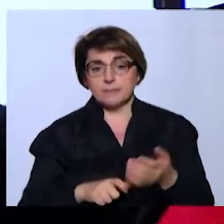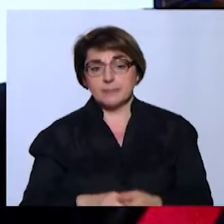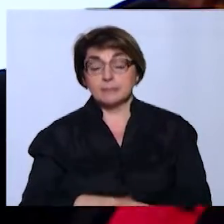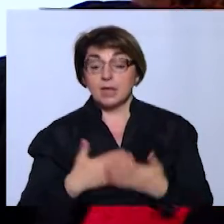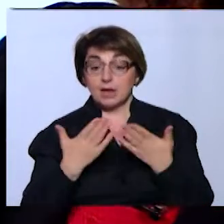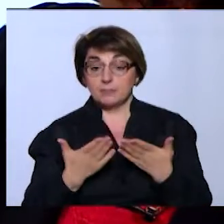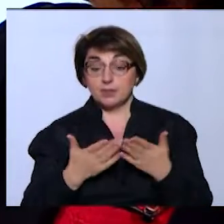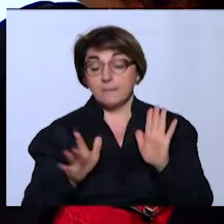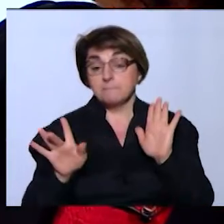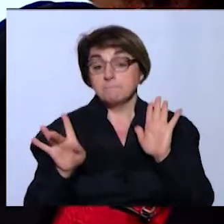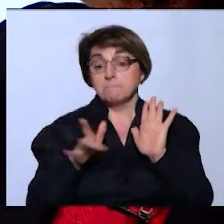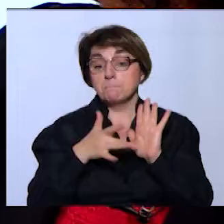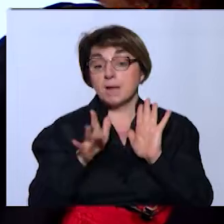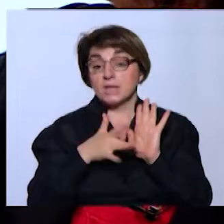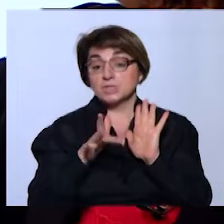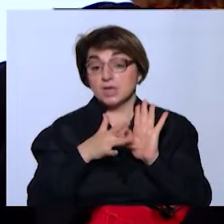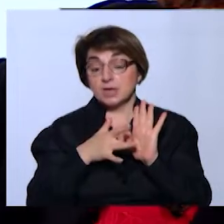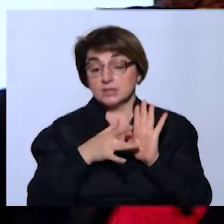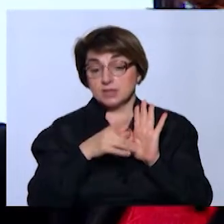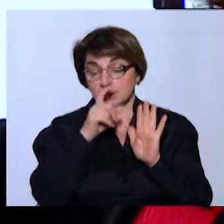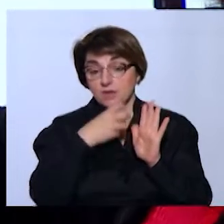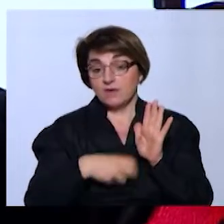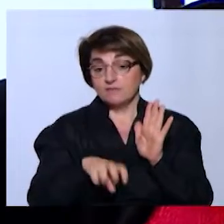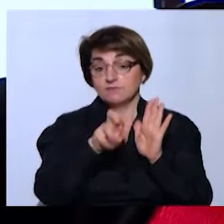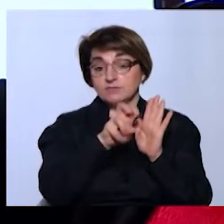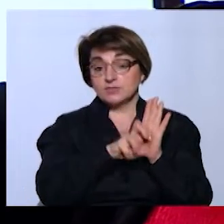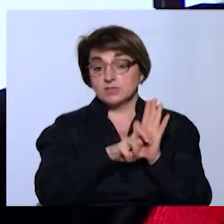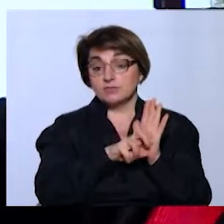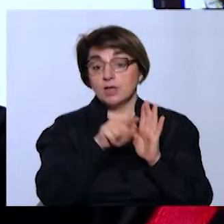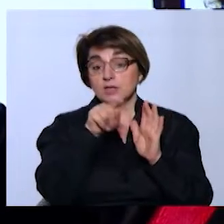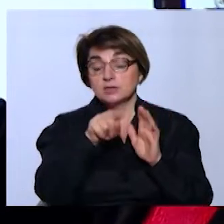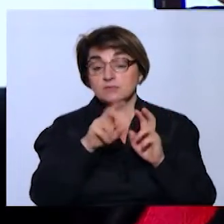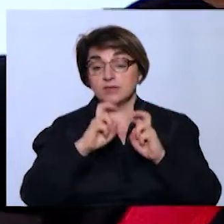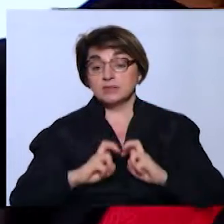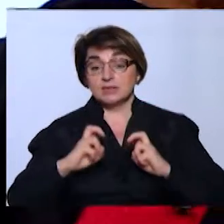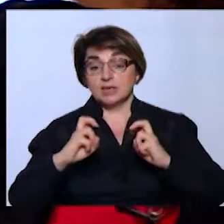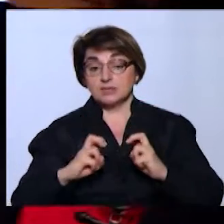აბა, ფანჯარასთან ვზივარ, ნახეთ ბავშვებო? თქვენ